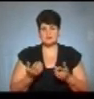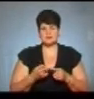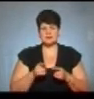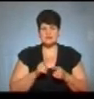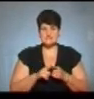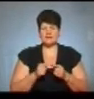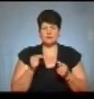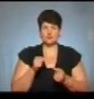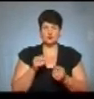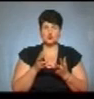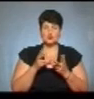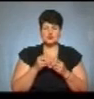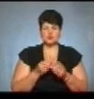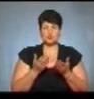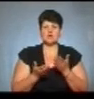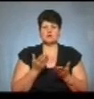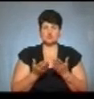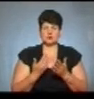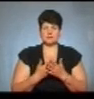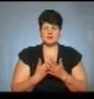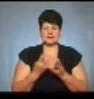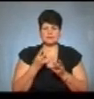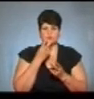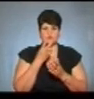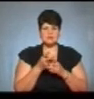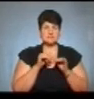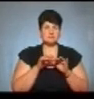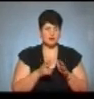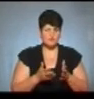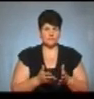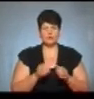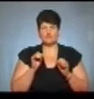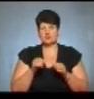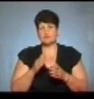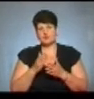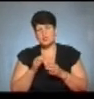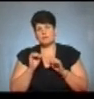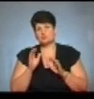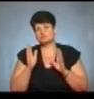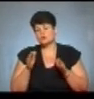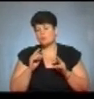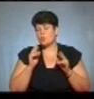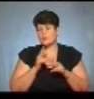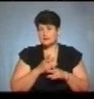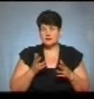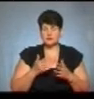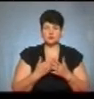до розрахунку. Якщо би потрібно дивитися справу, можливо, є і може бути помилка. Тому,